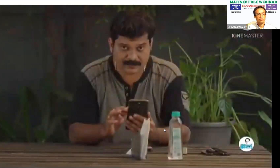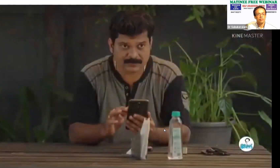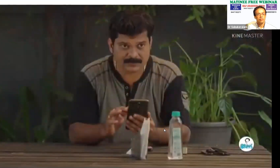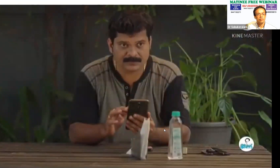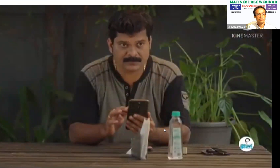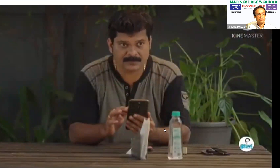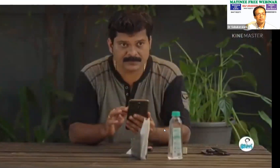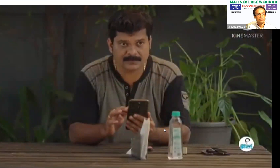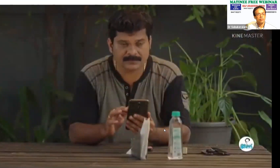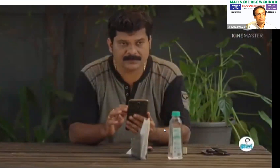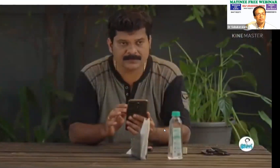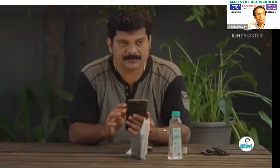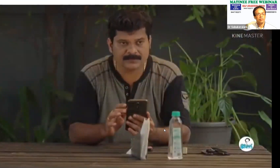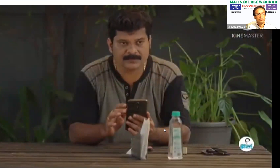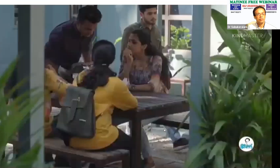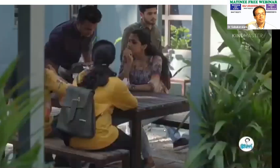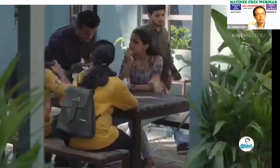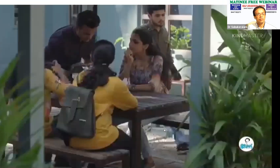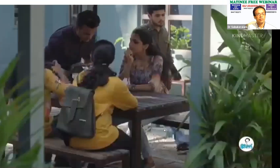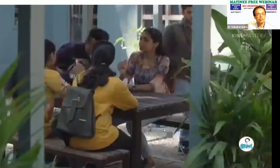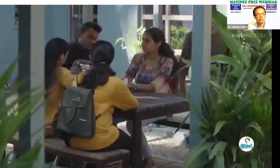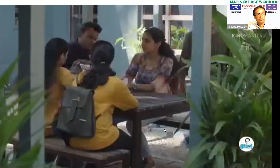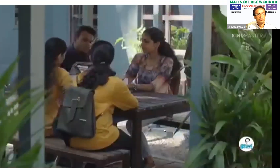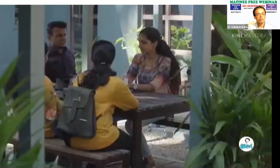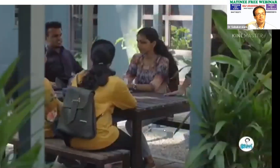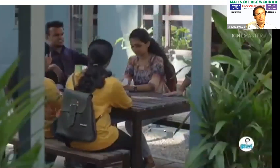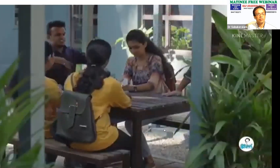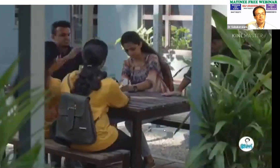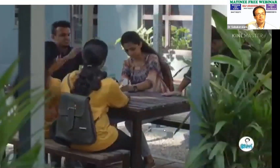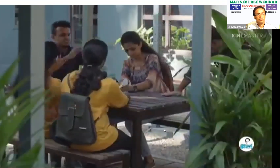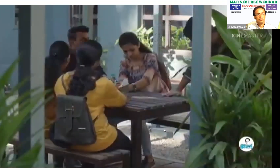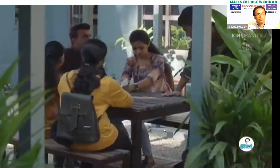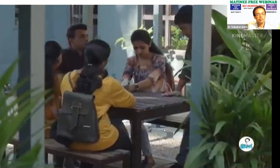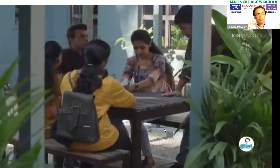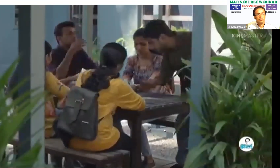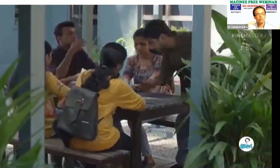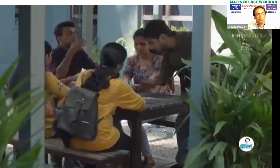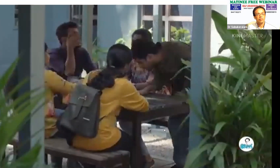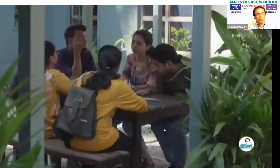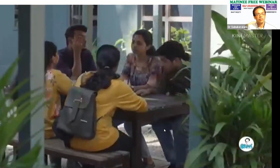Thank you.